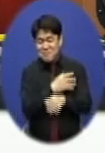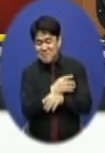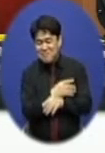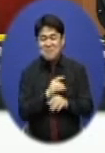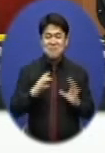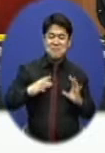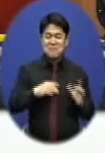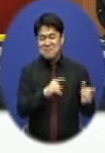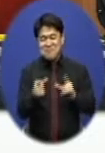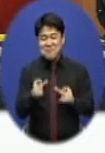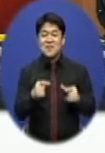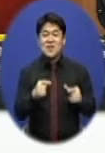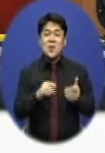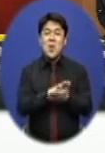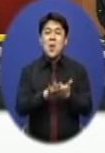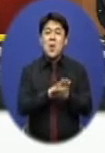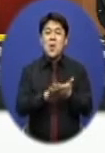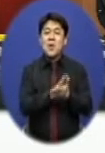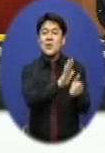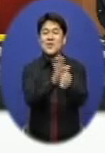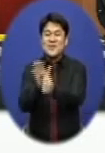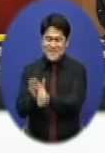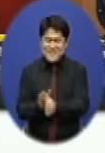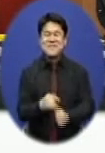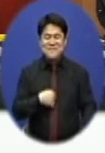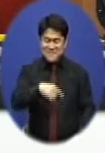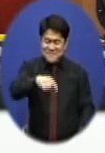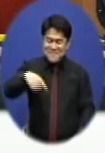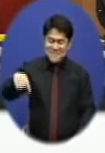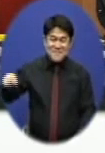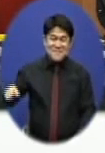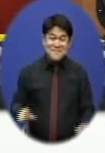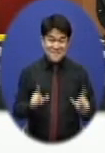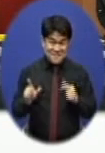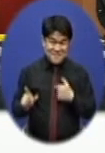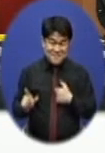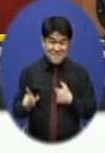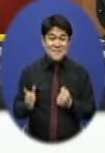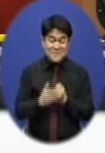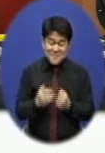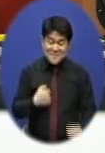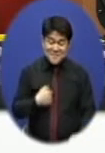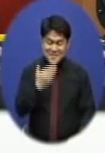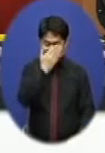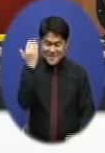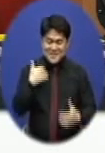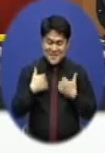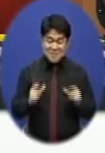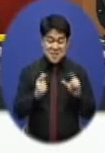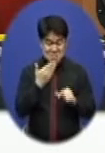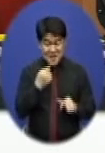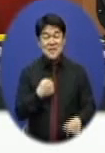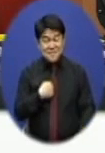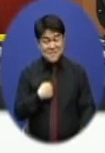장기자랑 같은 것도 하면서 두루두루 그래 저러 그렇게 함으로써 내가 젊고 내가 또 즐겁고 예예. 이런